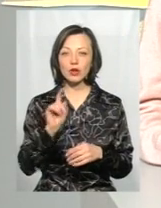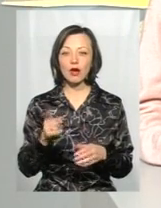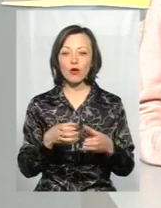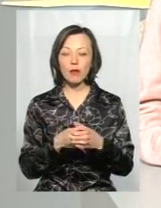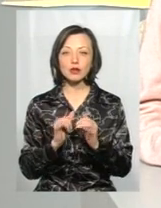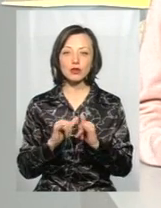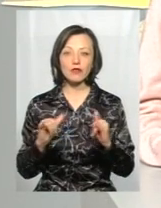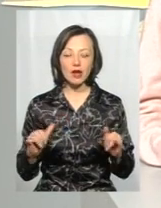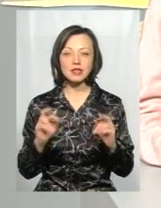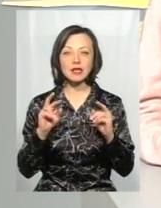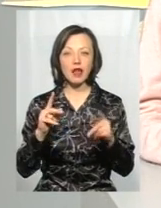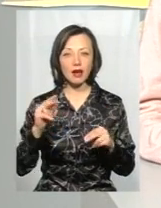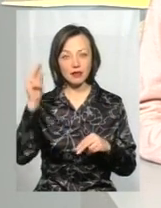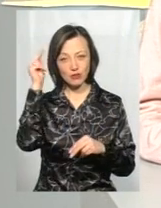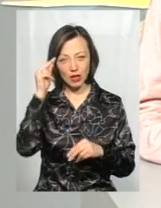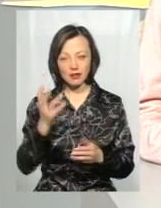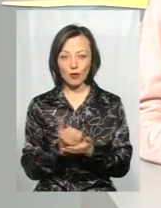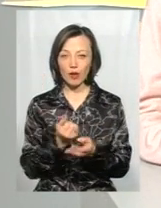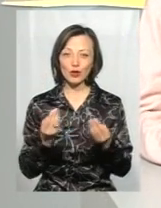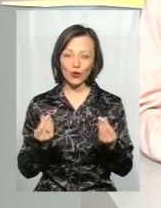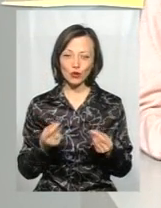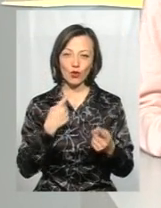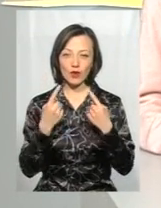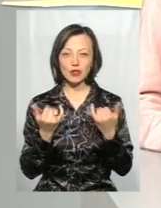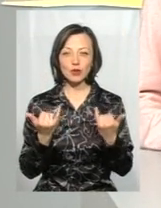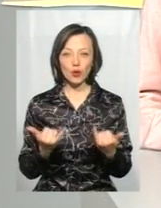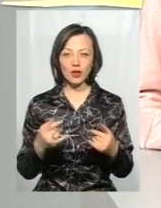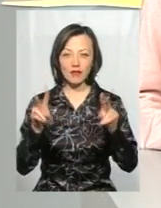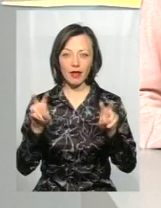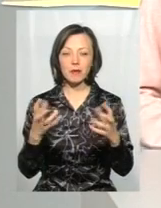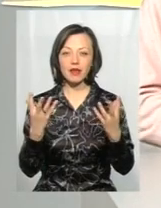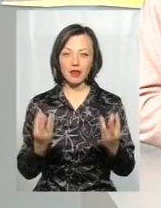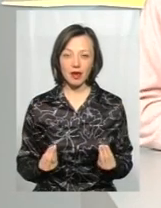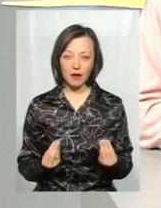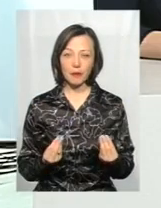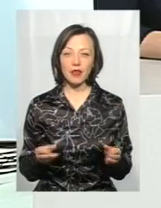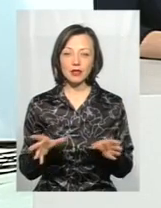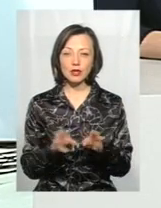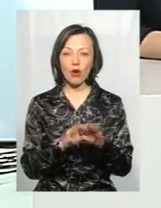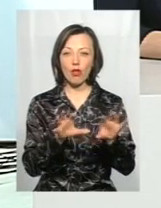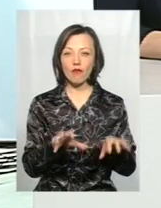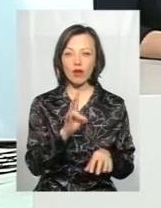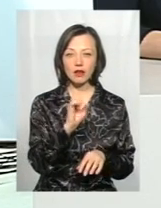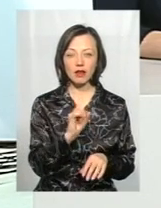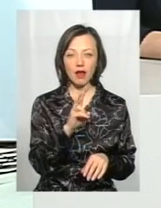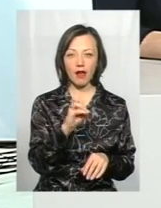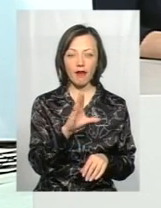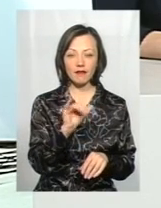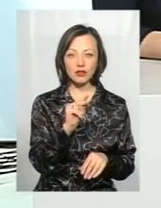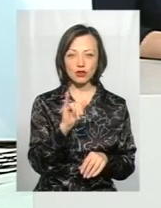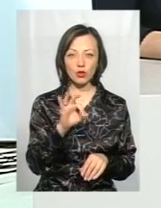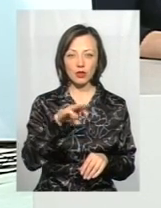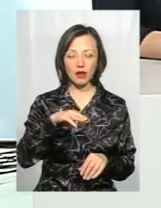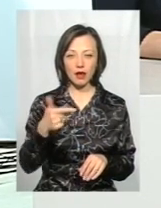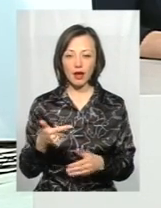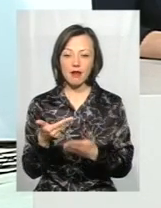громади розвиваються і як вони навчаються заробляти гроші. Ми говорили сьогодні у темі дня із головою Нарковецької ОТГ Любов'ю Гулою